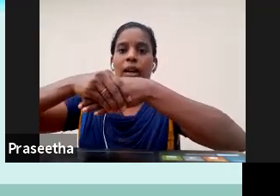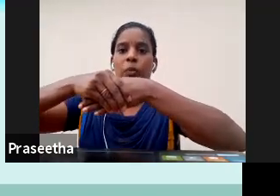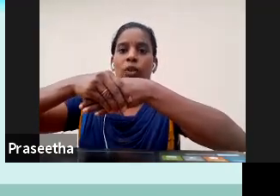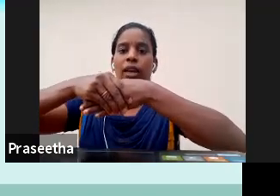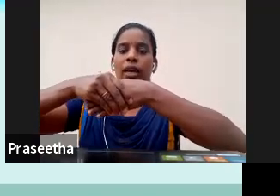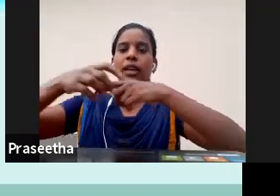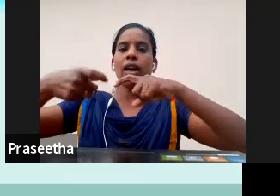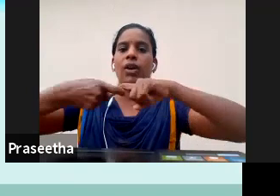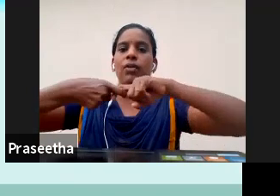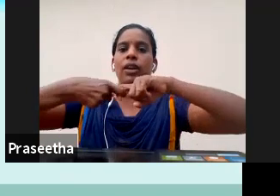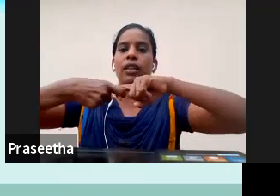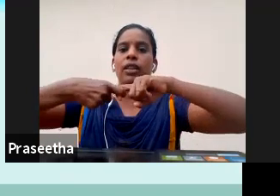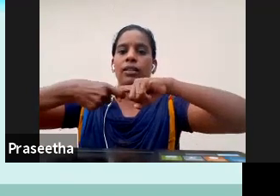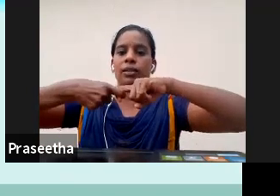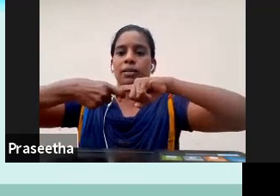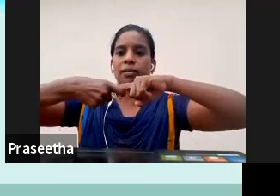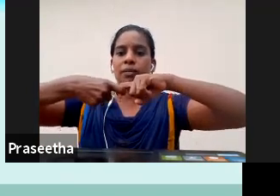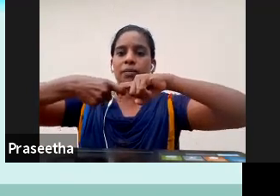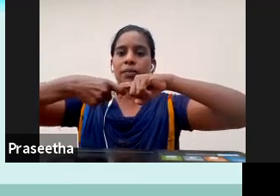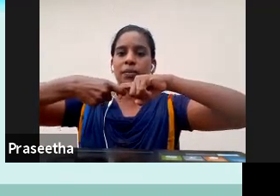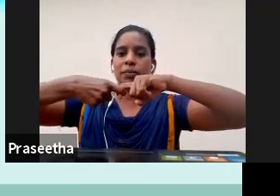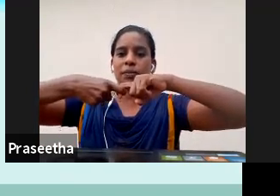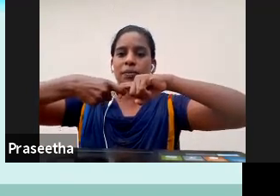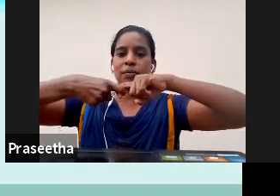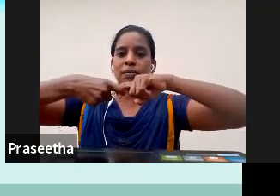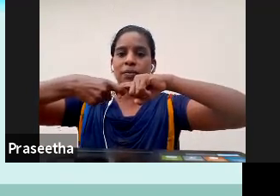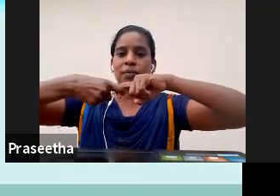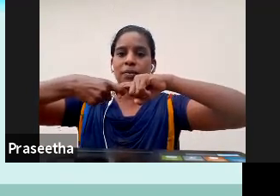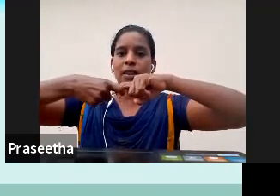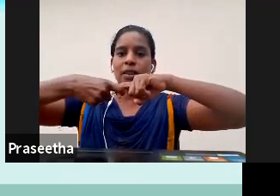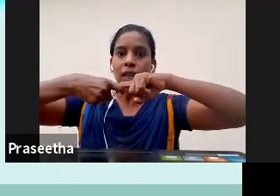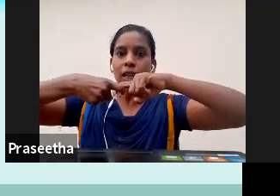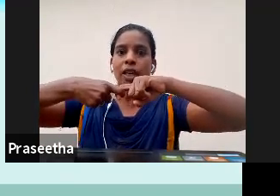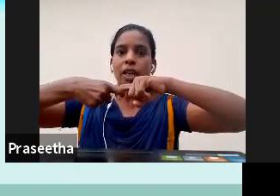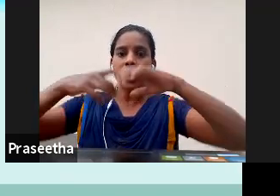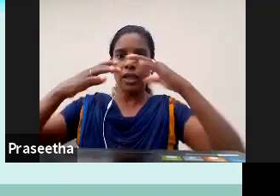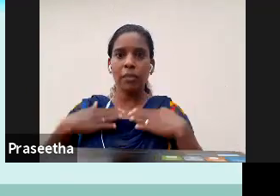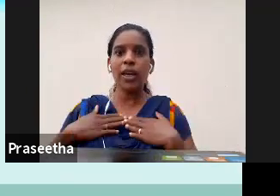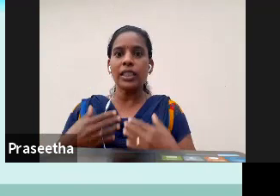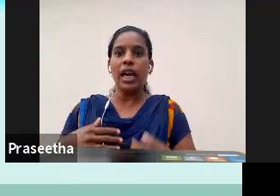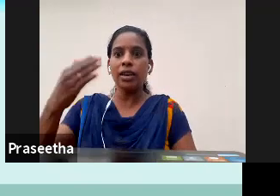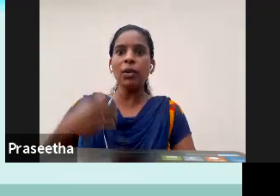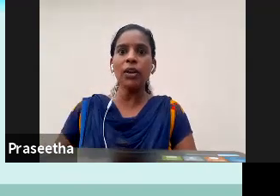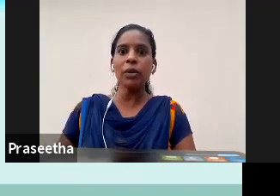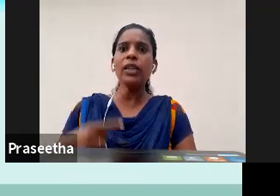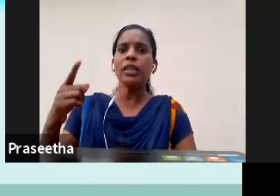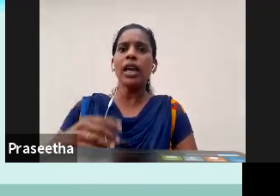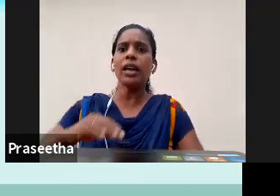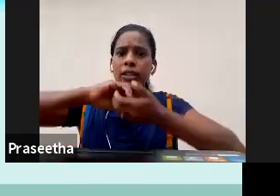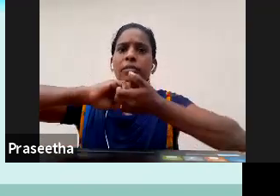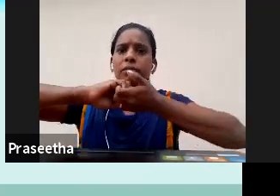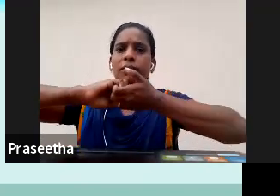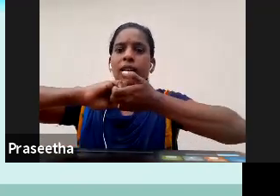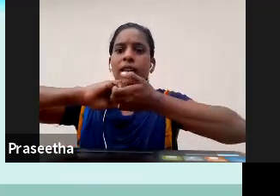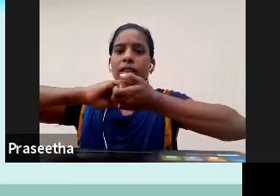ഇനി നമ്മൾ നേരെ യു എസ് എയിലേക്കാണ് പോകുന്നതെങ്കിൽ അവരുടെ ഫ്രണ്ട് ഇതാണ്. ഇനി നമ്മുടെ, ഞാൻ അവിടെ പോയിട്ട് പറയുന്നത്